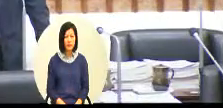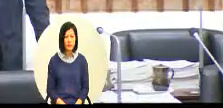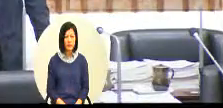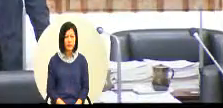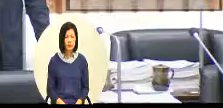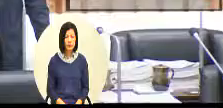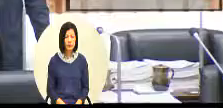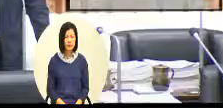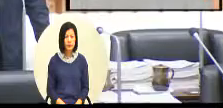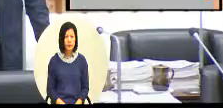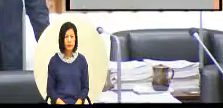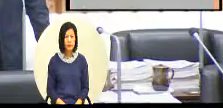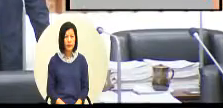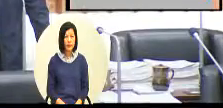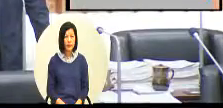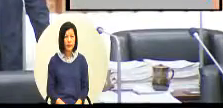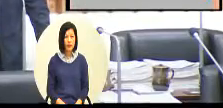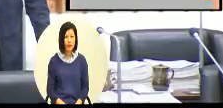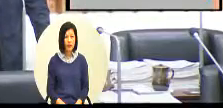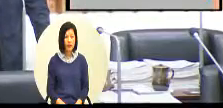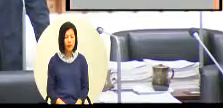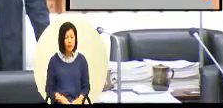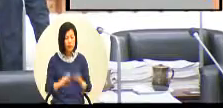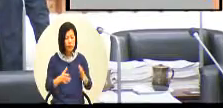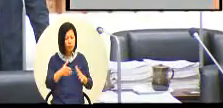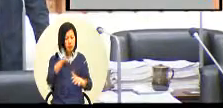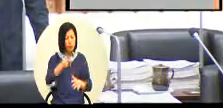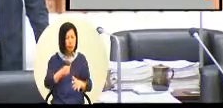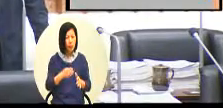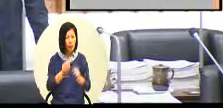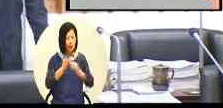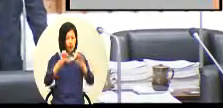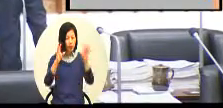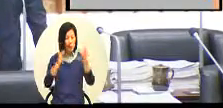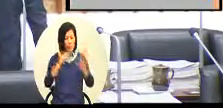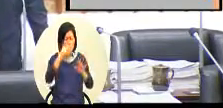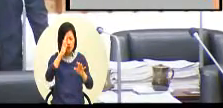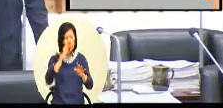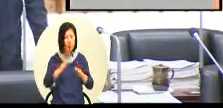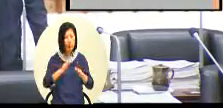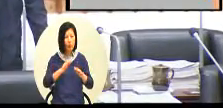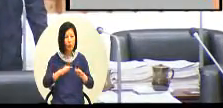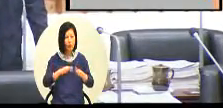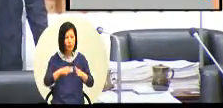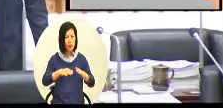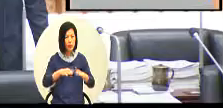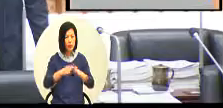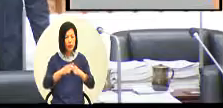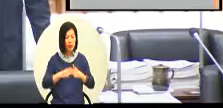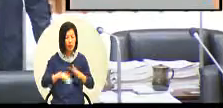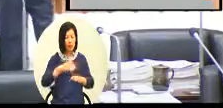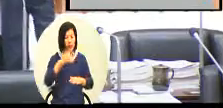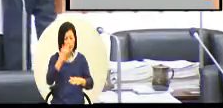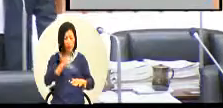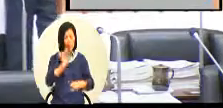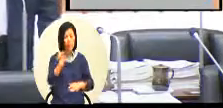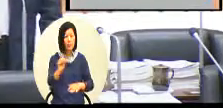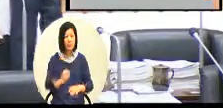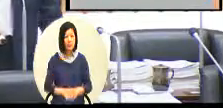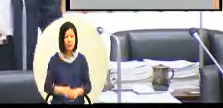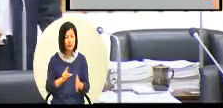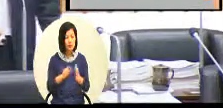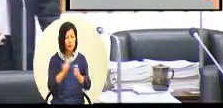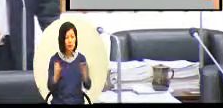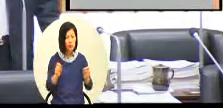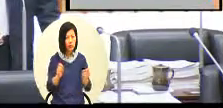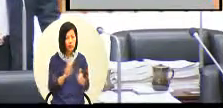在这个长照来讲的话，既然总统已经宣誓只许成功不许失败，长照我们到底准备好了没有？